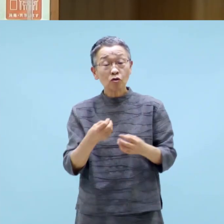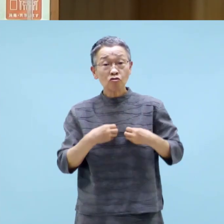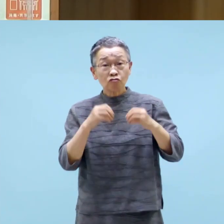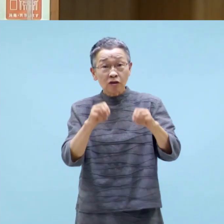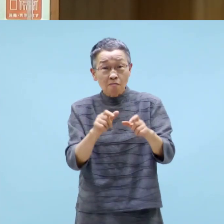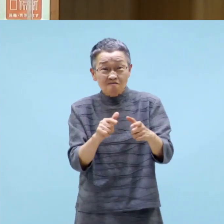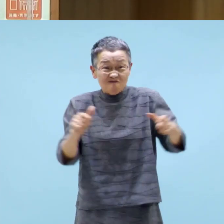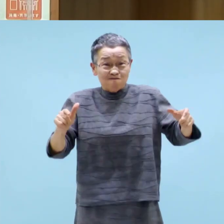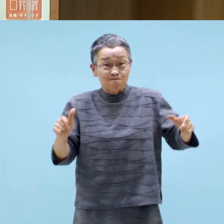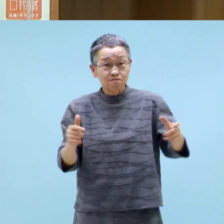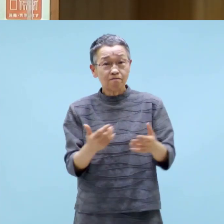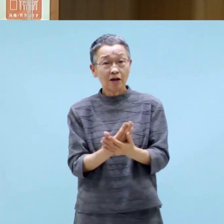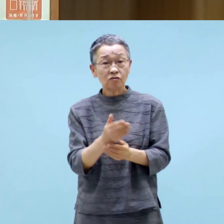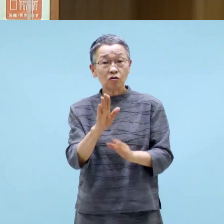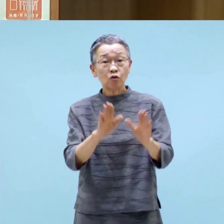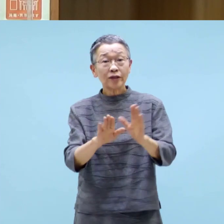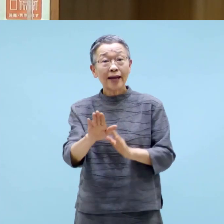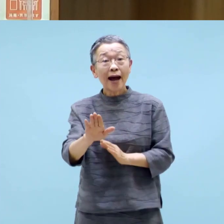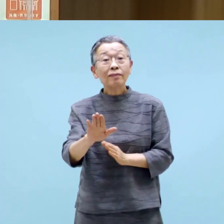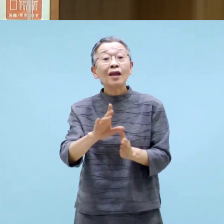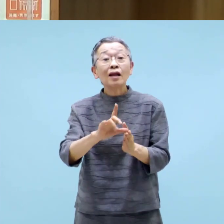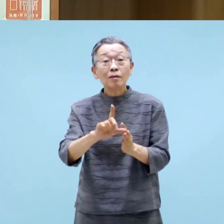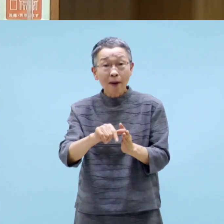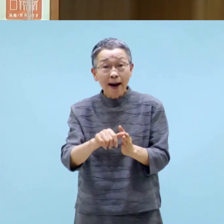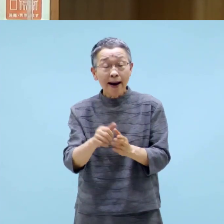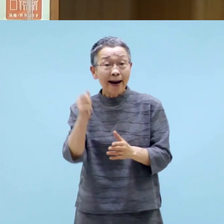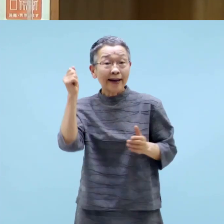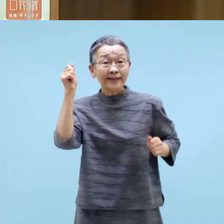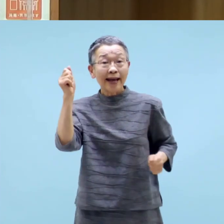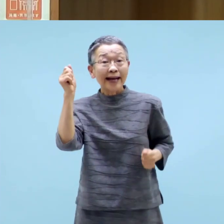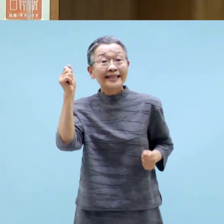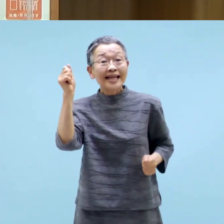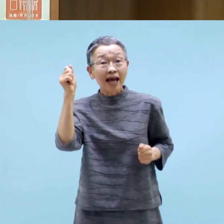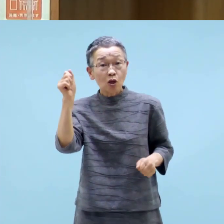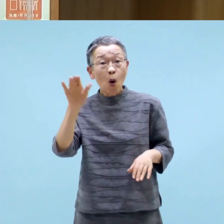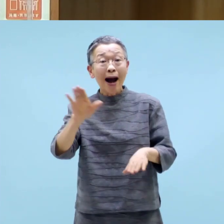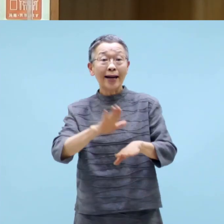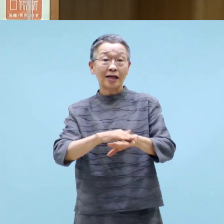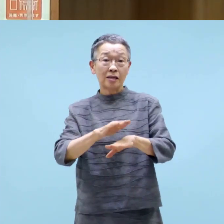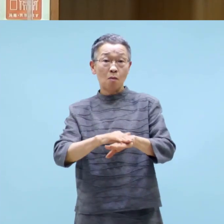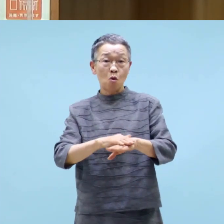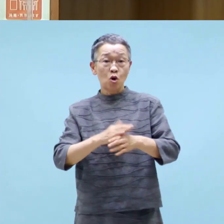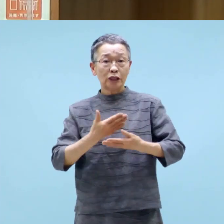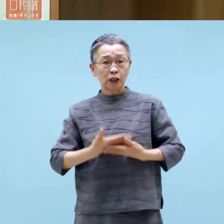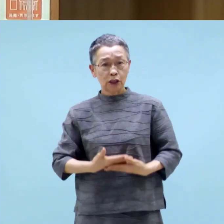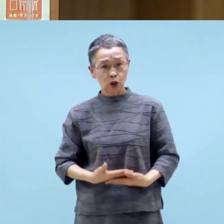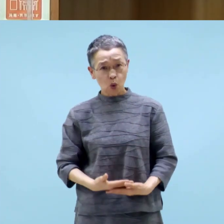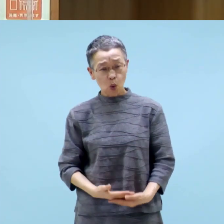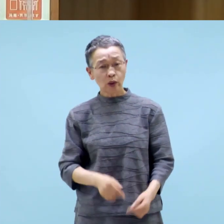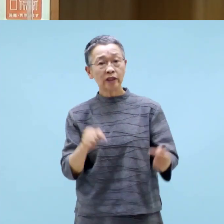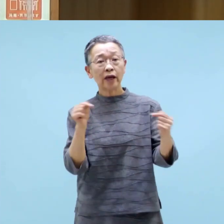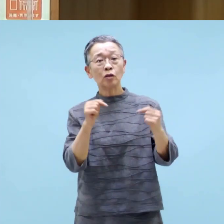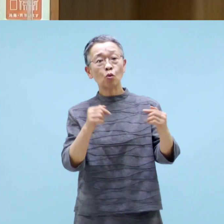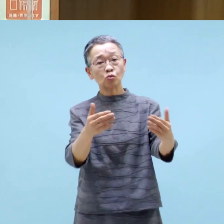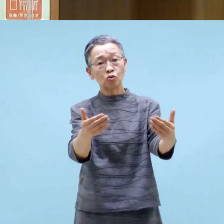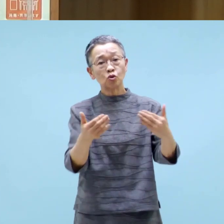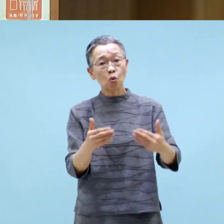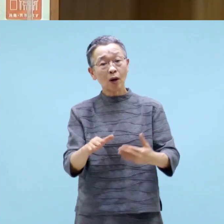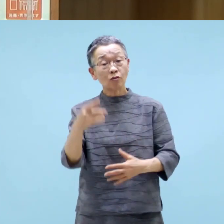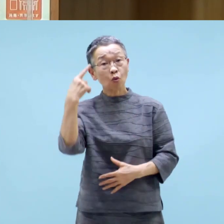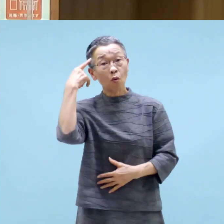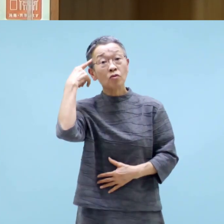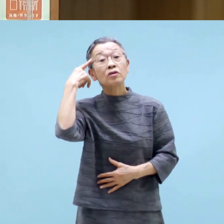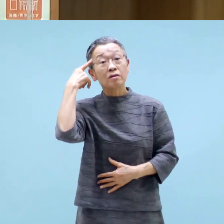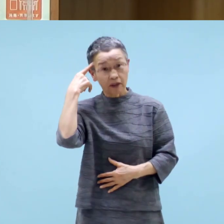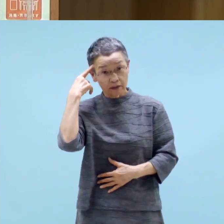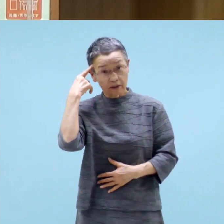するような状況になれば、そういった聖火リレーのありかについても慎重に検討せざるを得ないという状況になるというふうに思